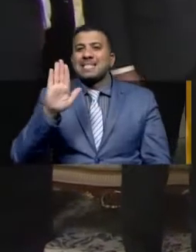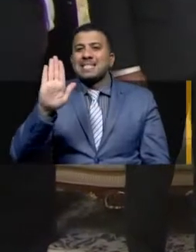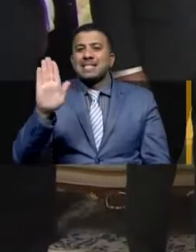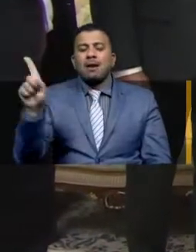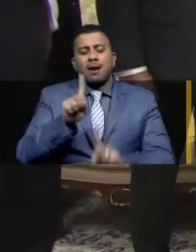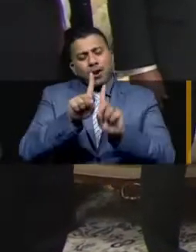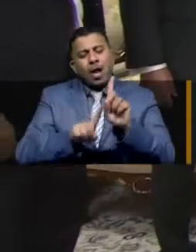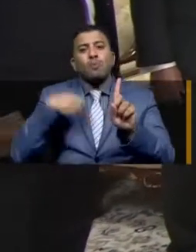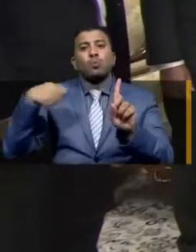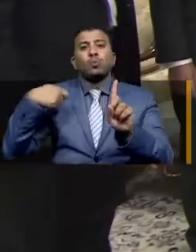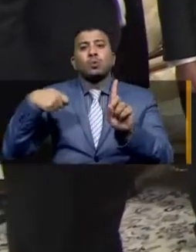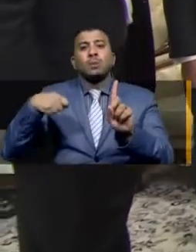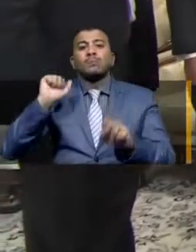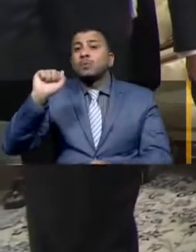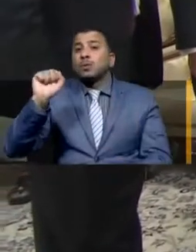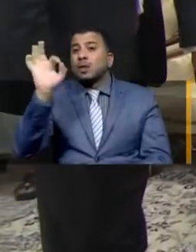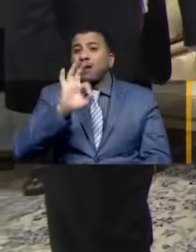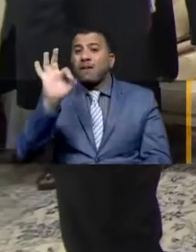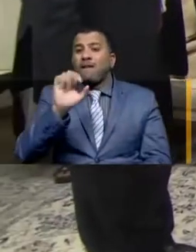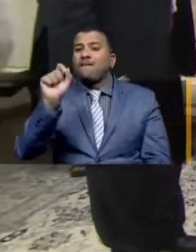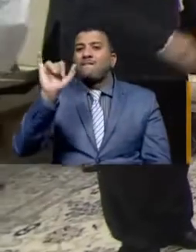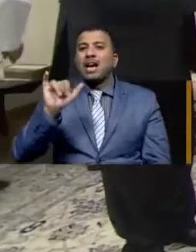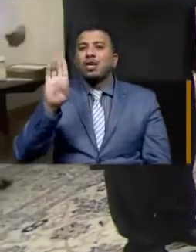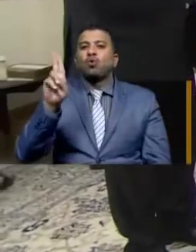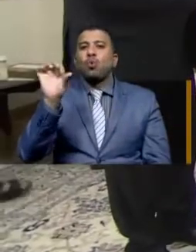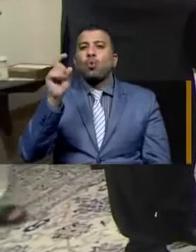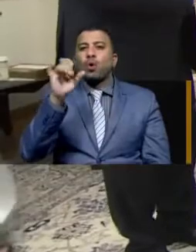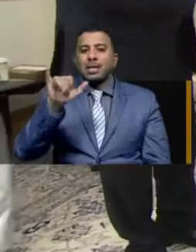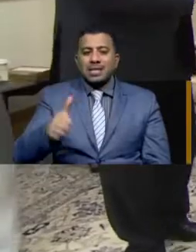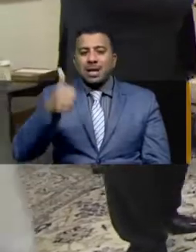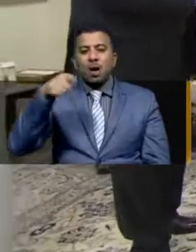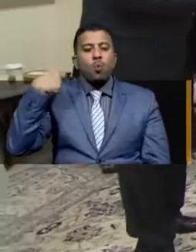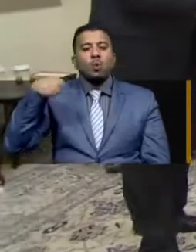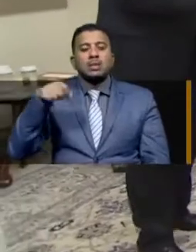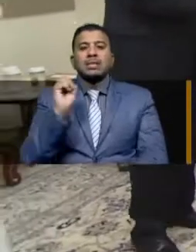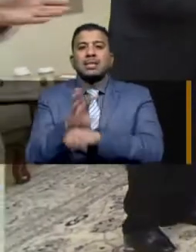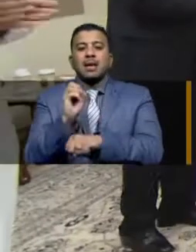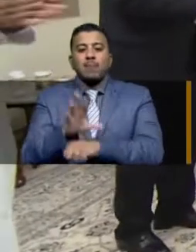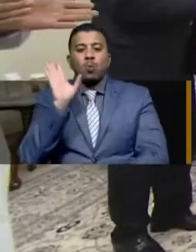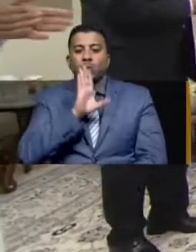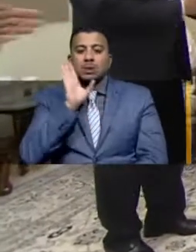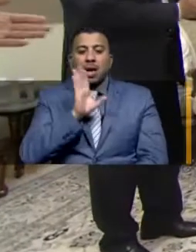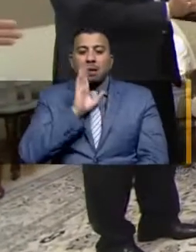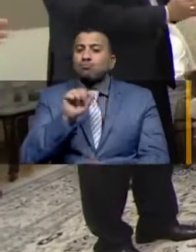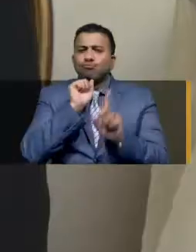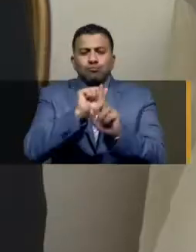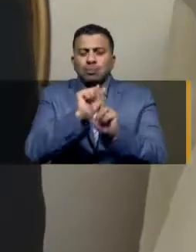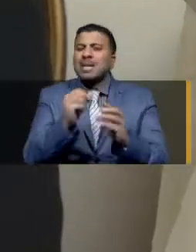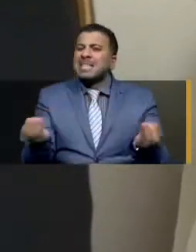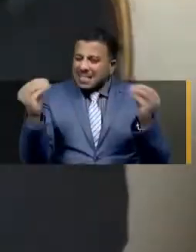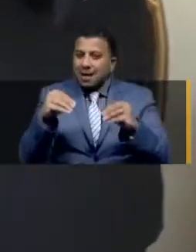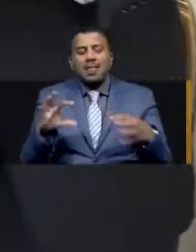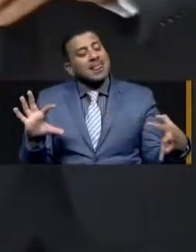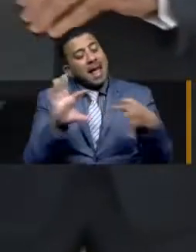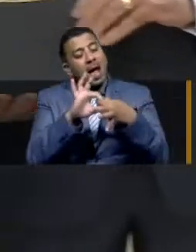نائب رئيس وزراء حكومة ولاية فيكتوريا الأسترالية ووزير التربية والتعليم تختص بمزيد من